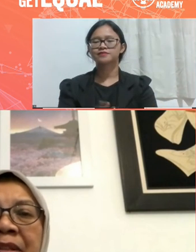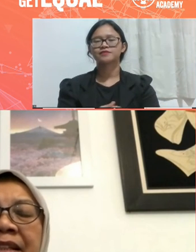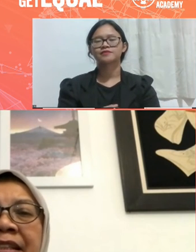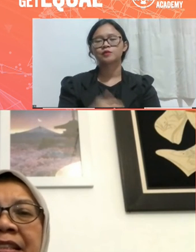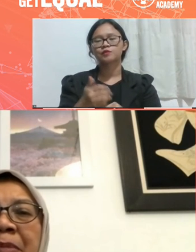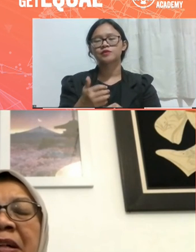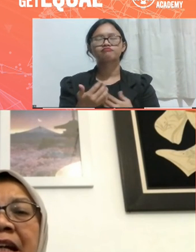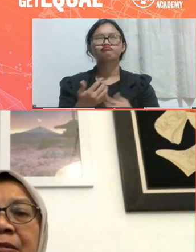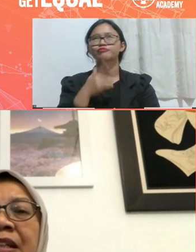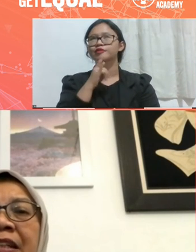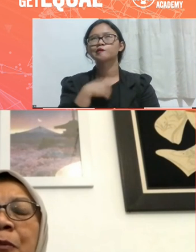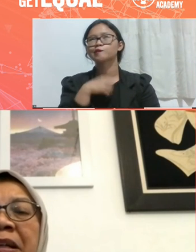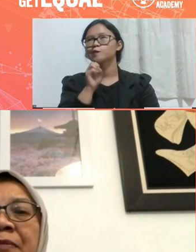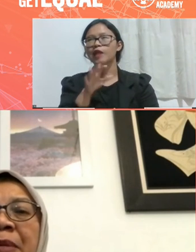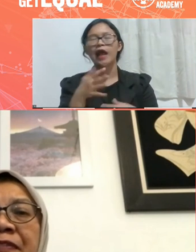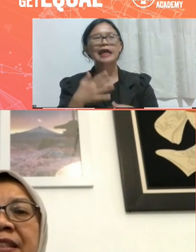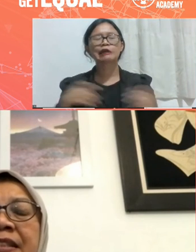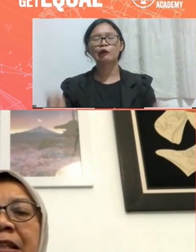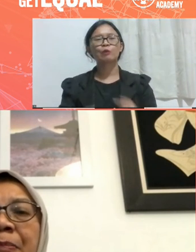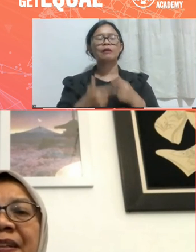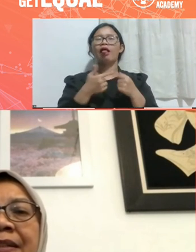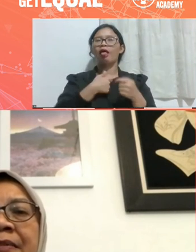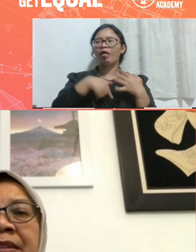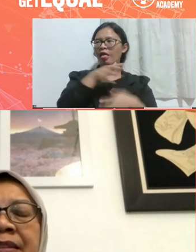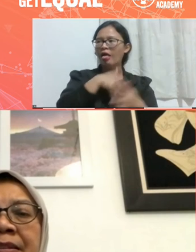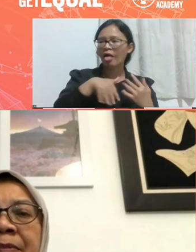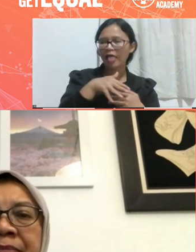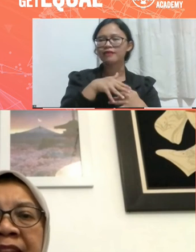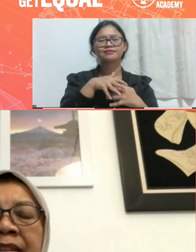kalau saya bilang ini sampai mengganggu kehidupan privacy daripada